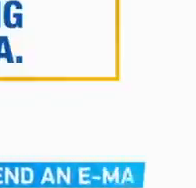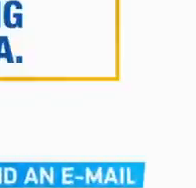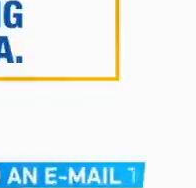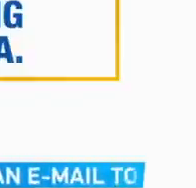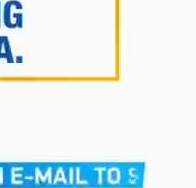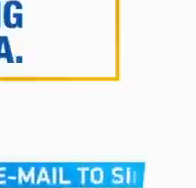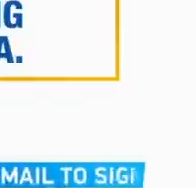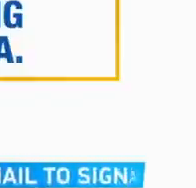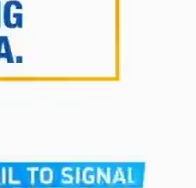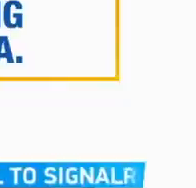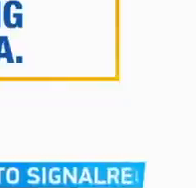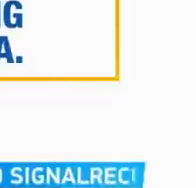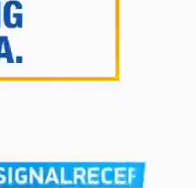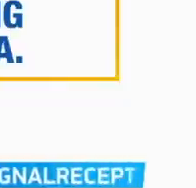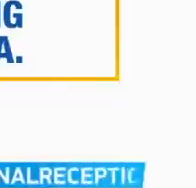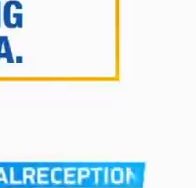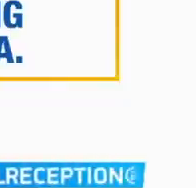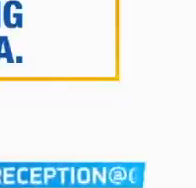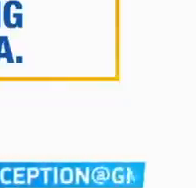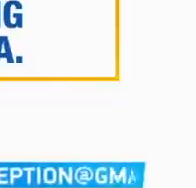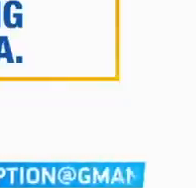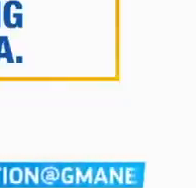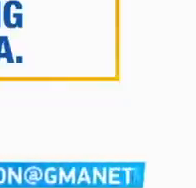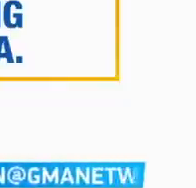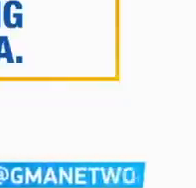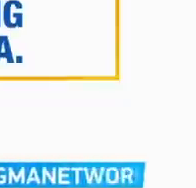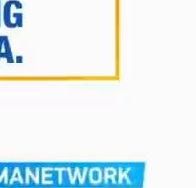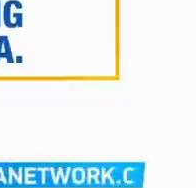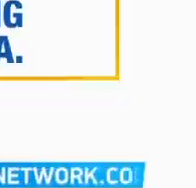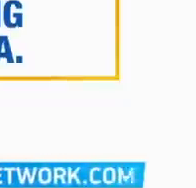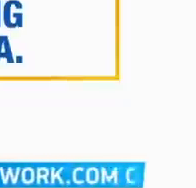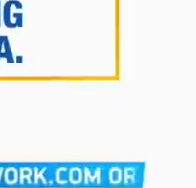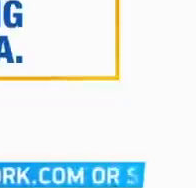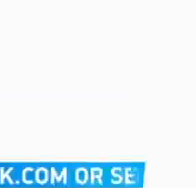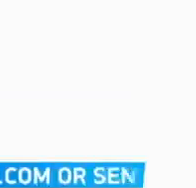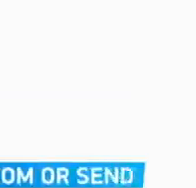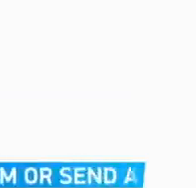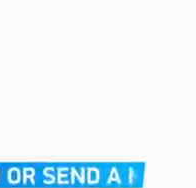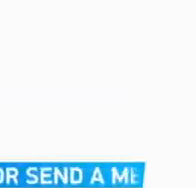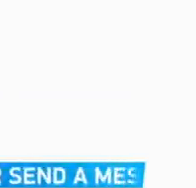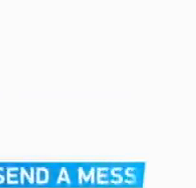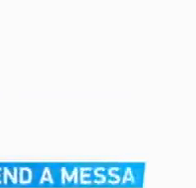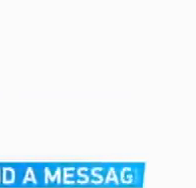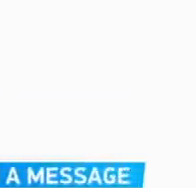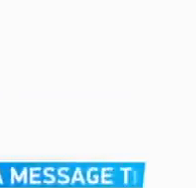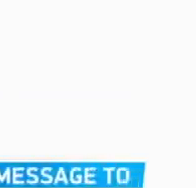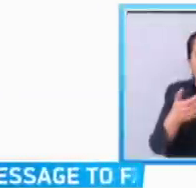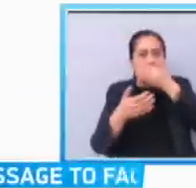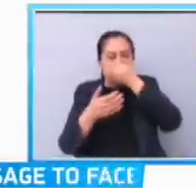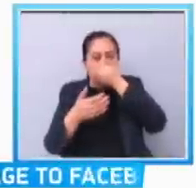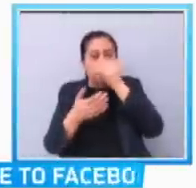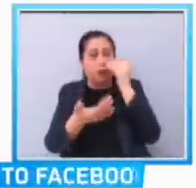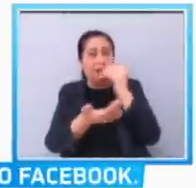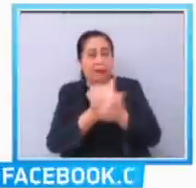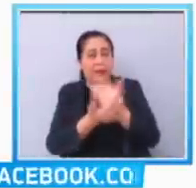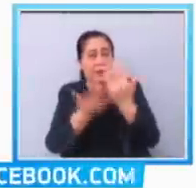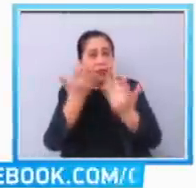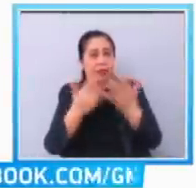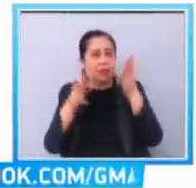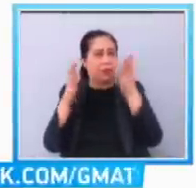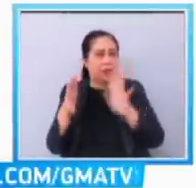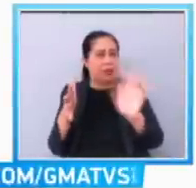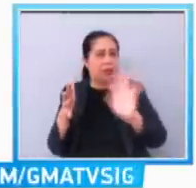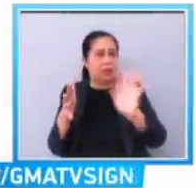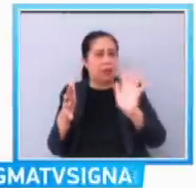drop and roll habang nakatakip sa mukha ang mga kamay. Para naman maiwasan ang sunog, huwag iwang bukas